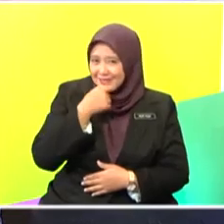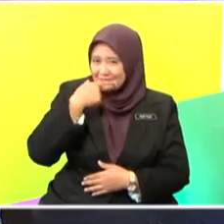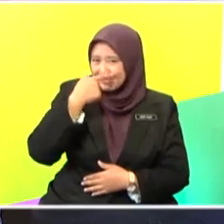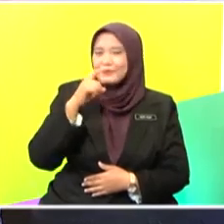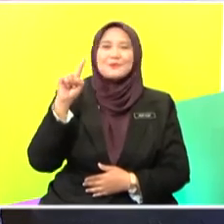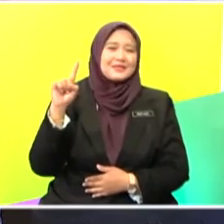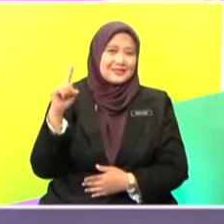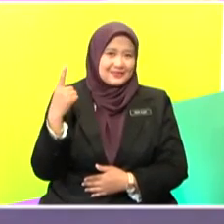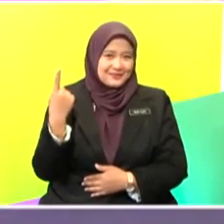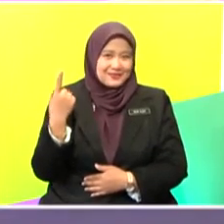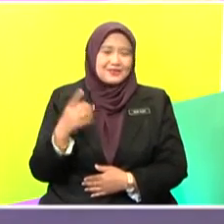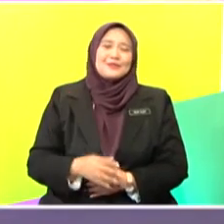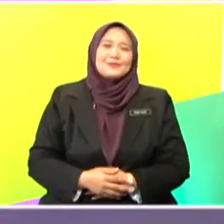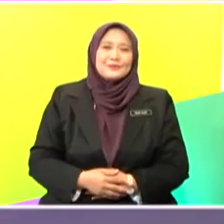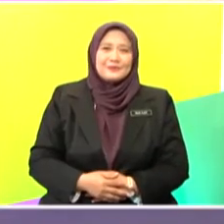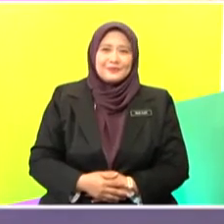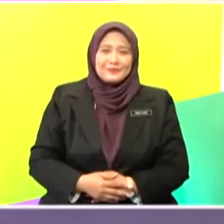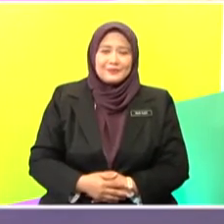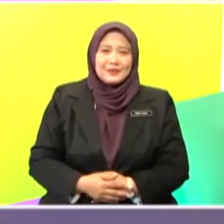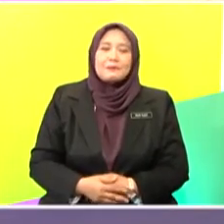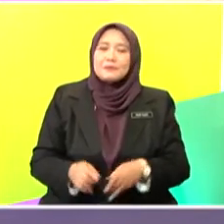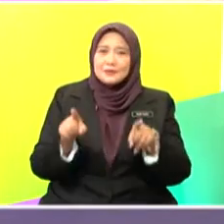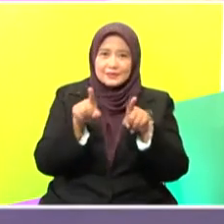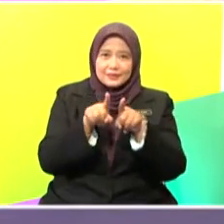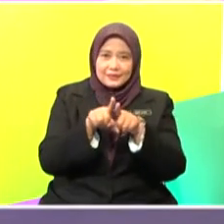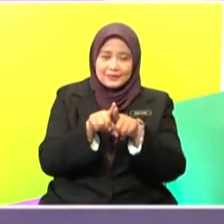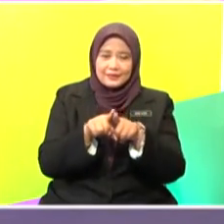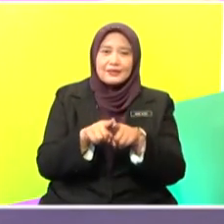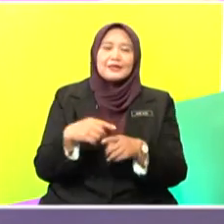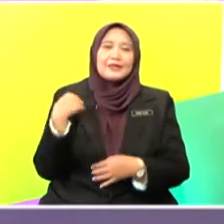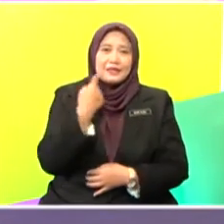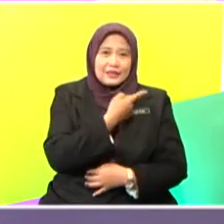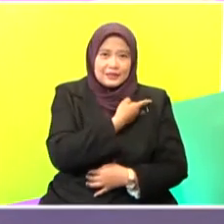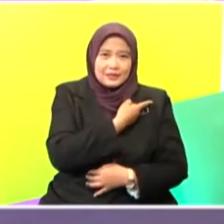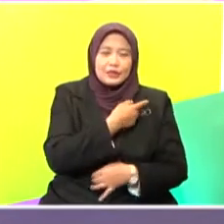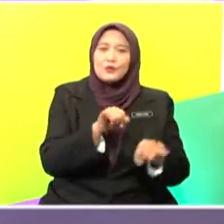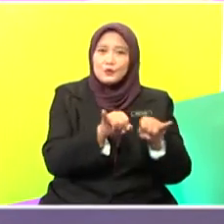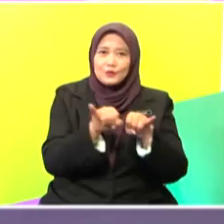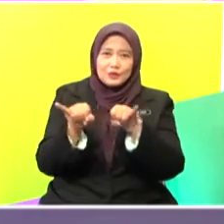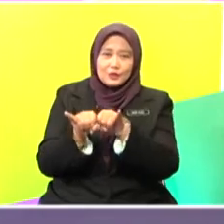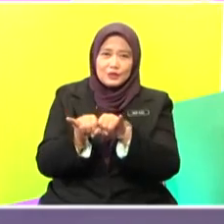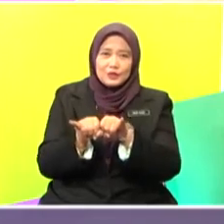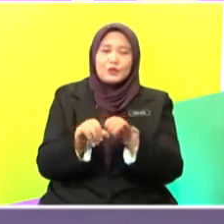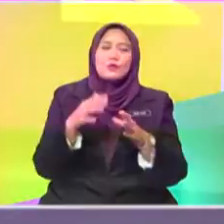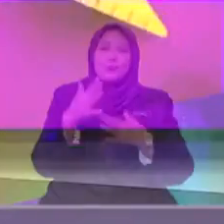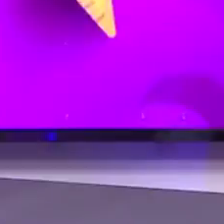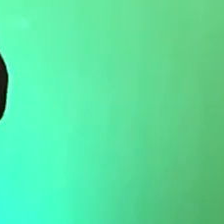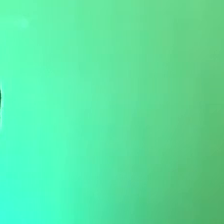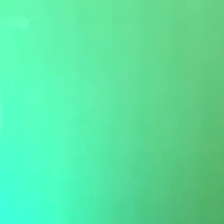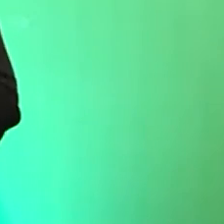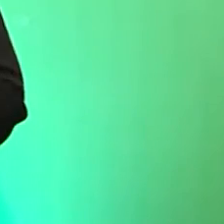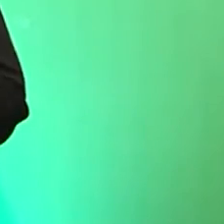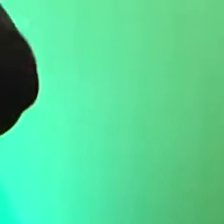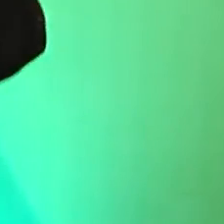kena senyum selalu. Okey, bersama dengan kita juga jurubahasa iaitu Cikgu Nur Ilda